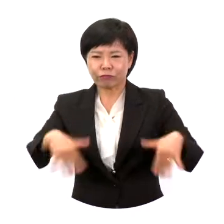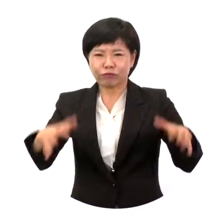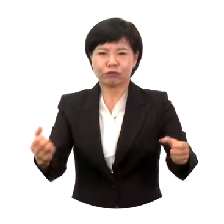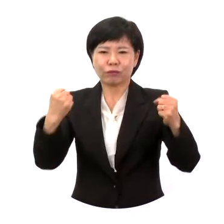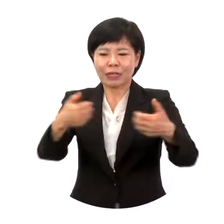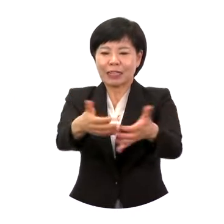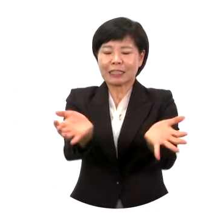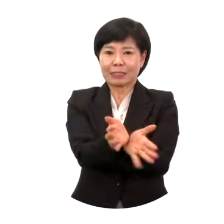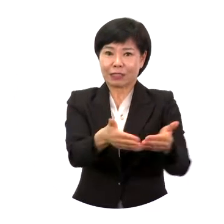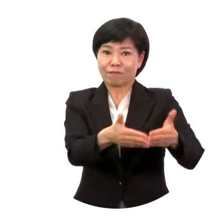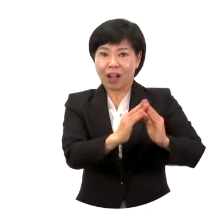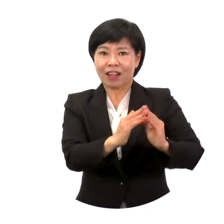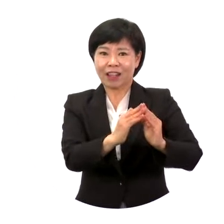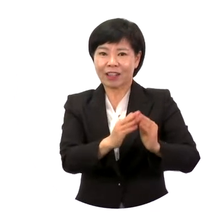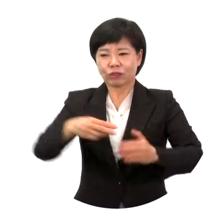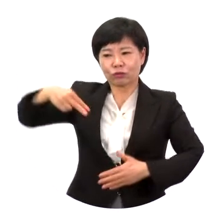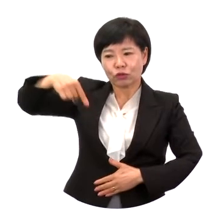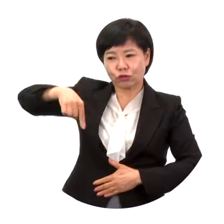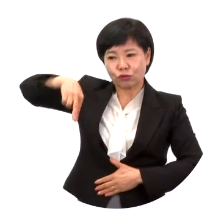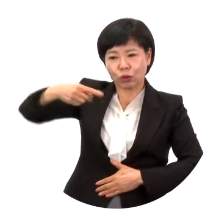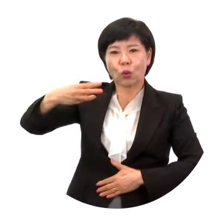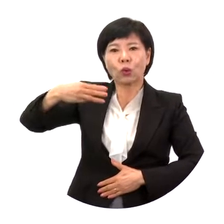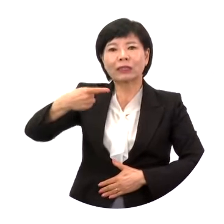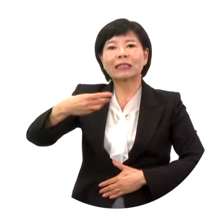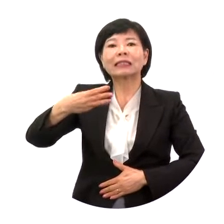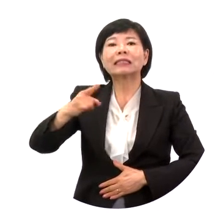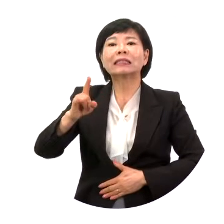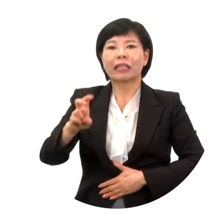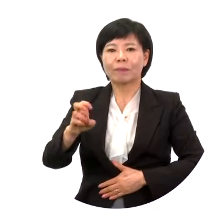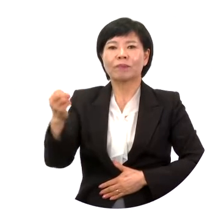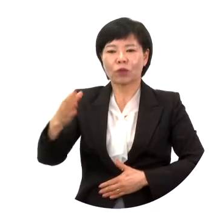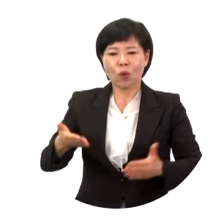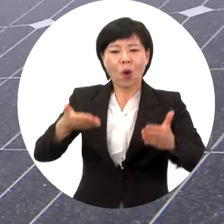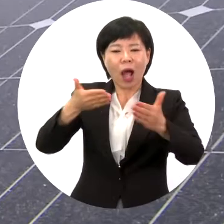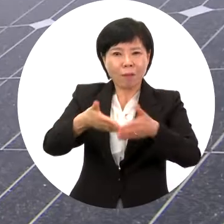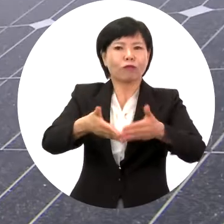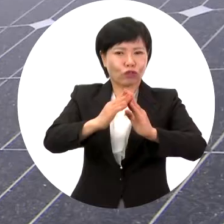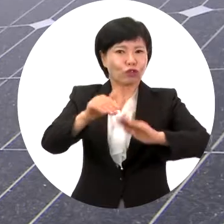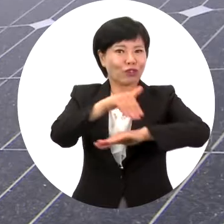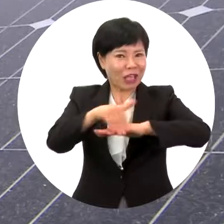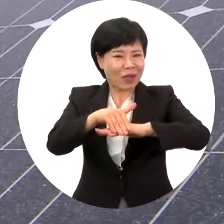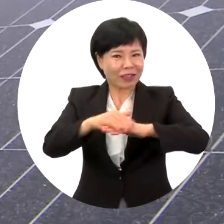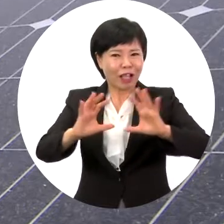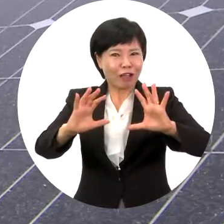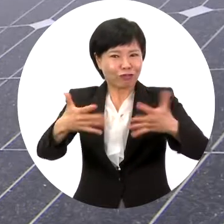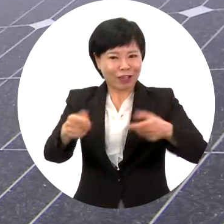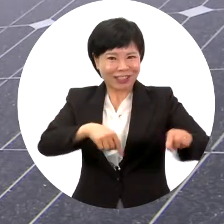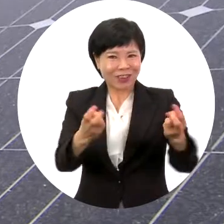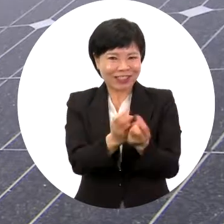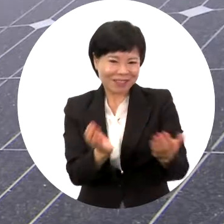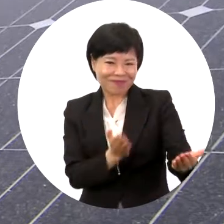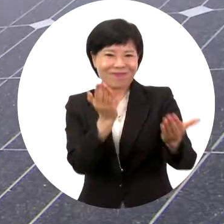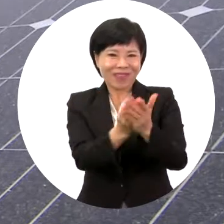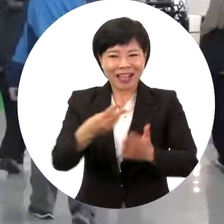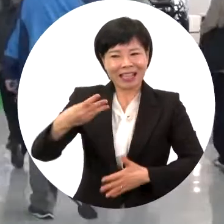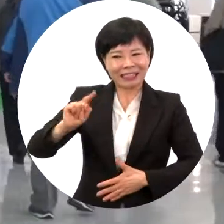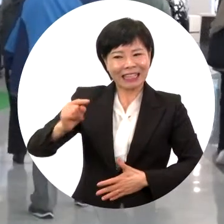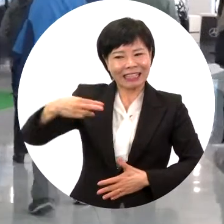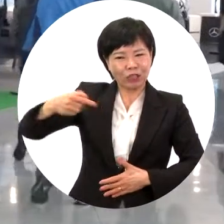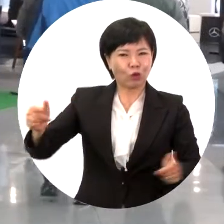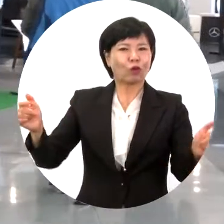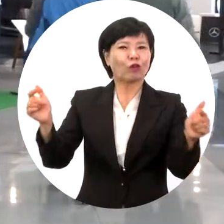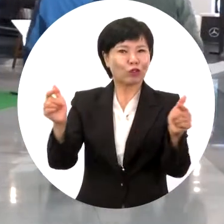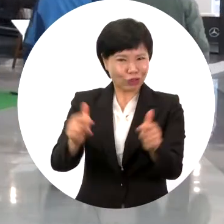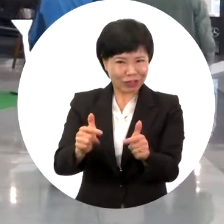발전 단지를 조성하고 수소 트랩 및 항만 구축 등에 나설 예정인데요. 국가 정책에 발맞춰 탄소 배출